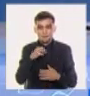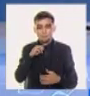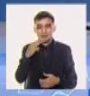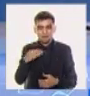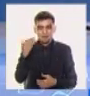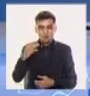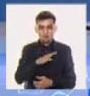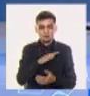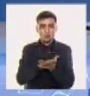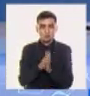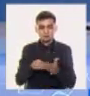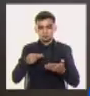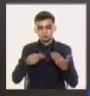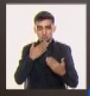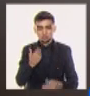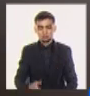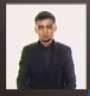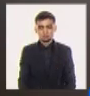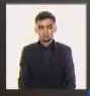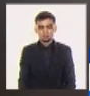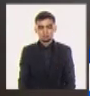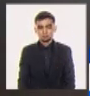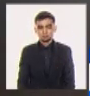с медорганизацией.